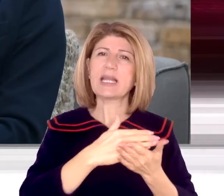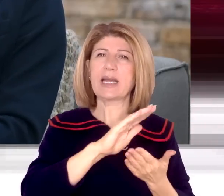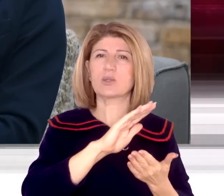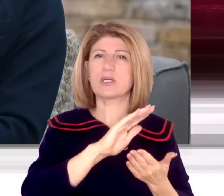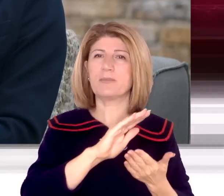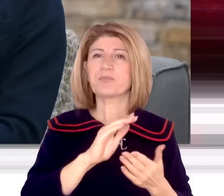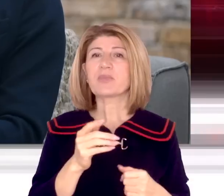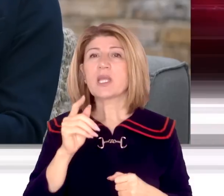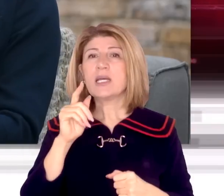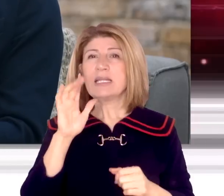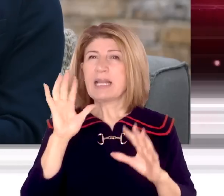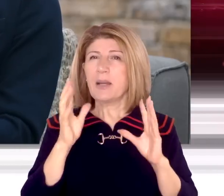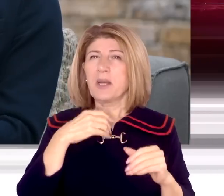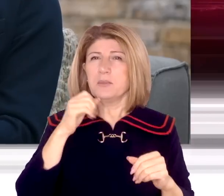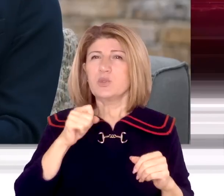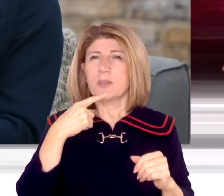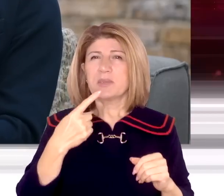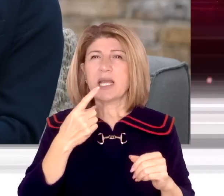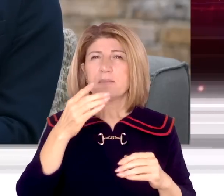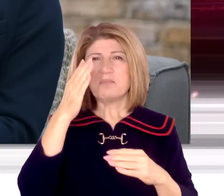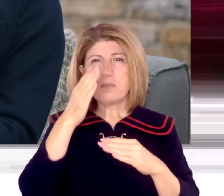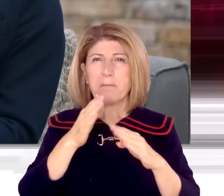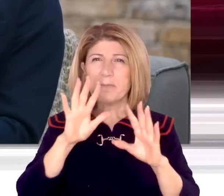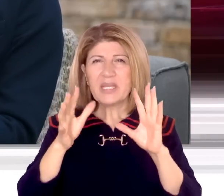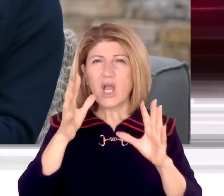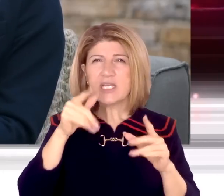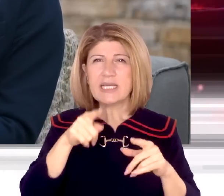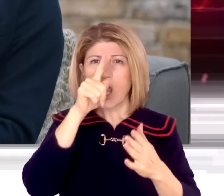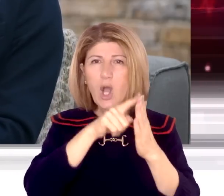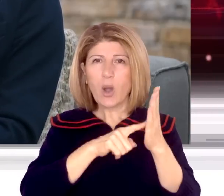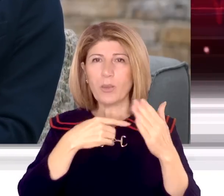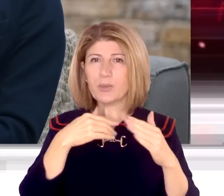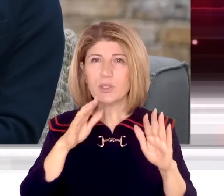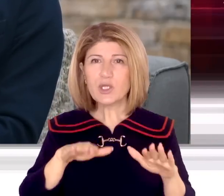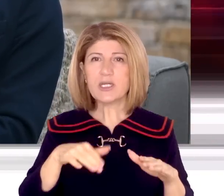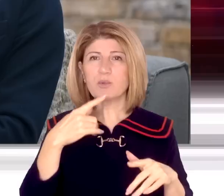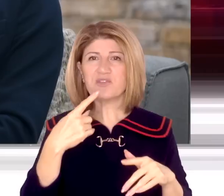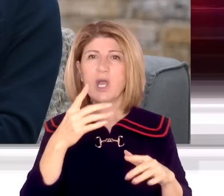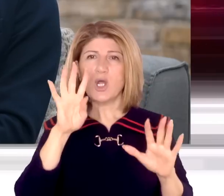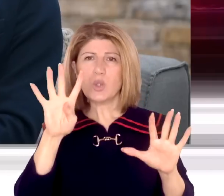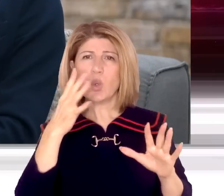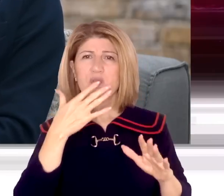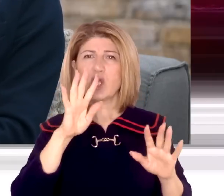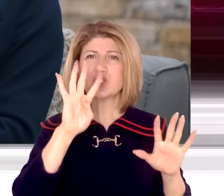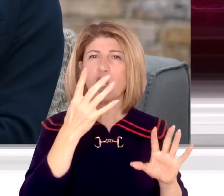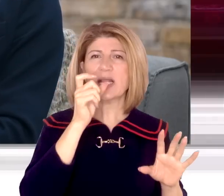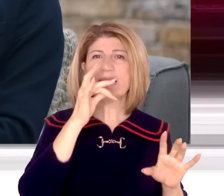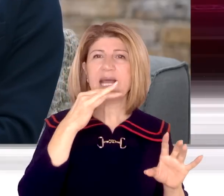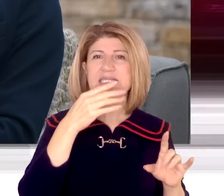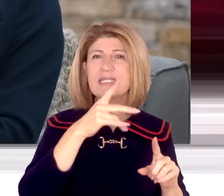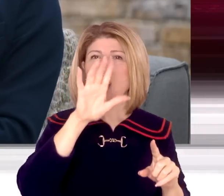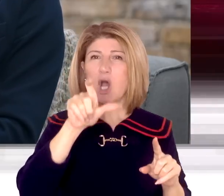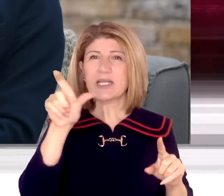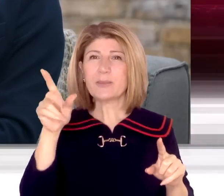بکنن. تقریبا میتونم بگم به صورت میانگین این آماری که داریم گفته شده بین 9-14%